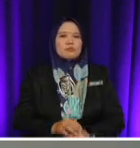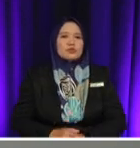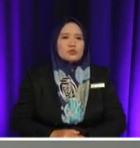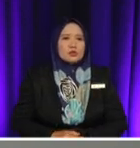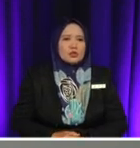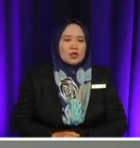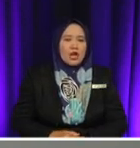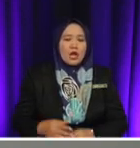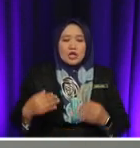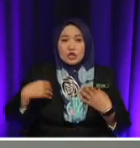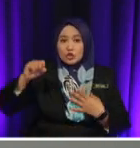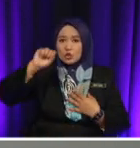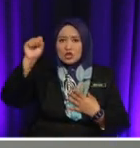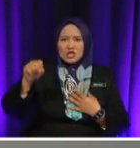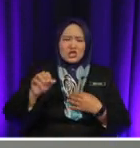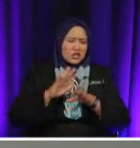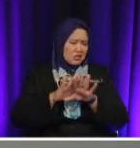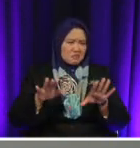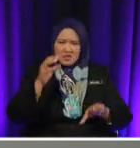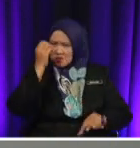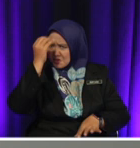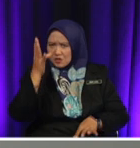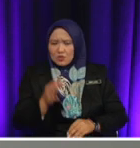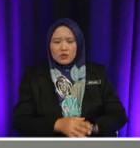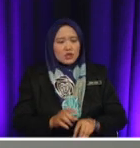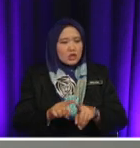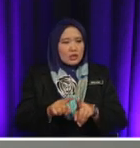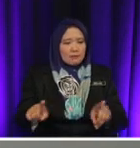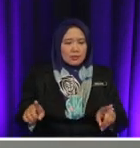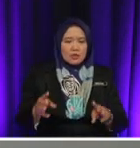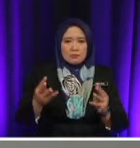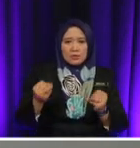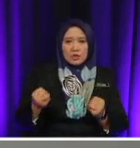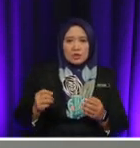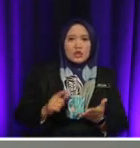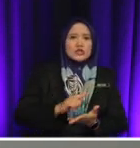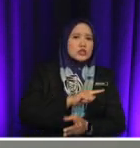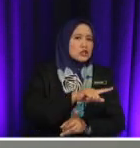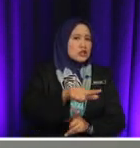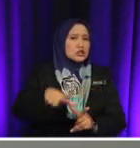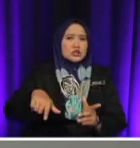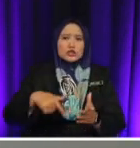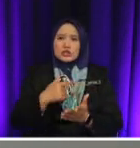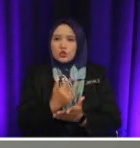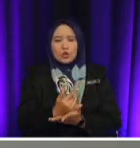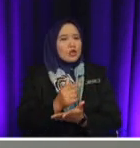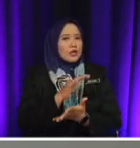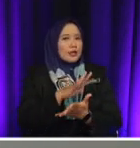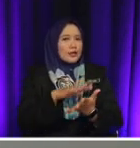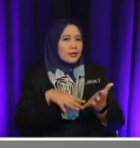Nyatakan pada 6 minit pertama tapiyatakan uruhan daripada jadual daripada graf tadi so kita kena fokus